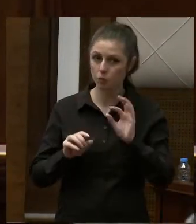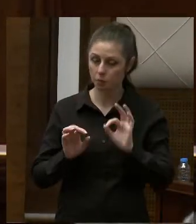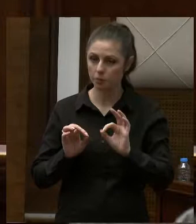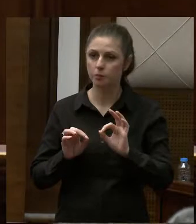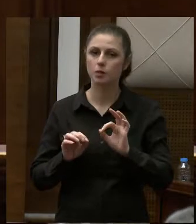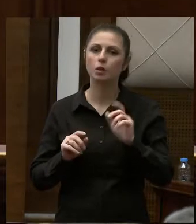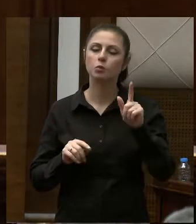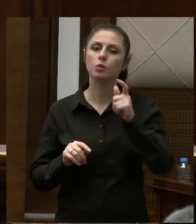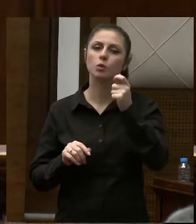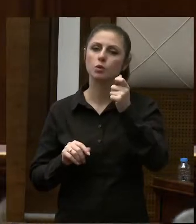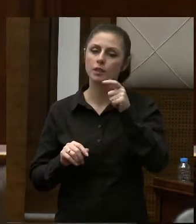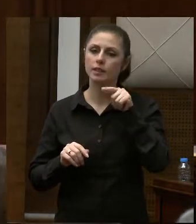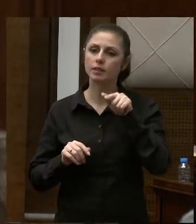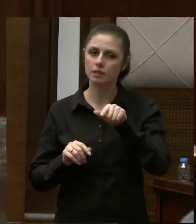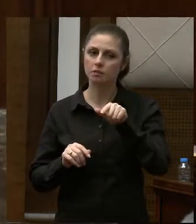ve